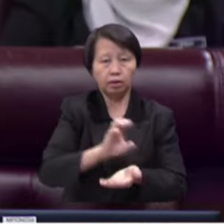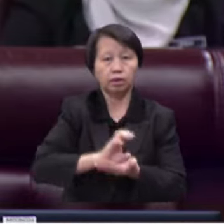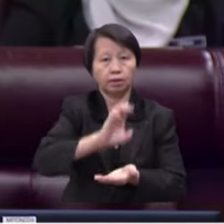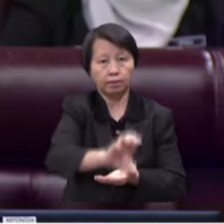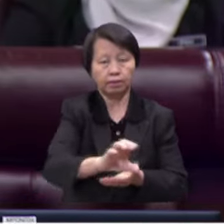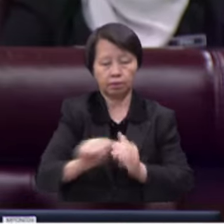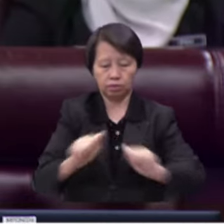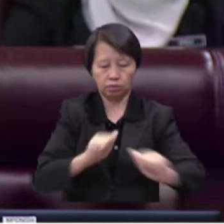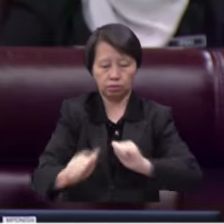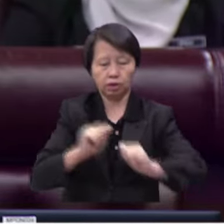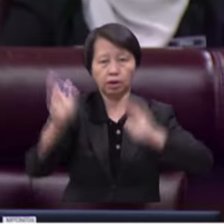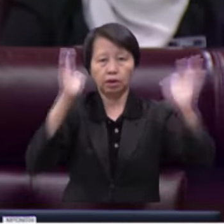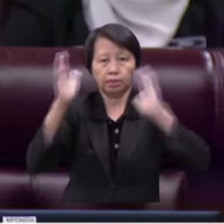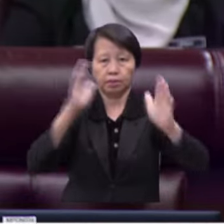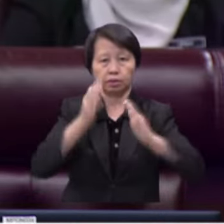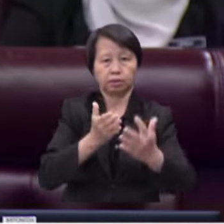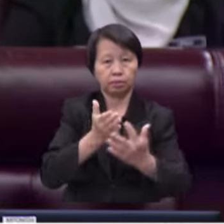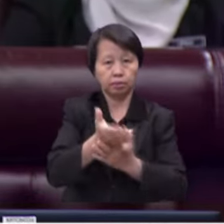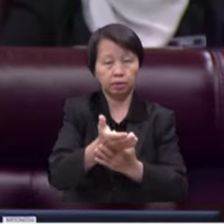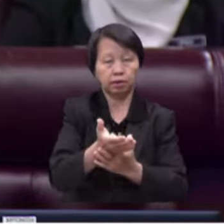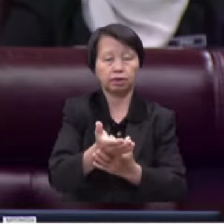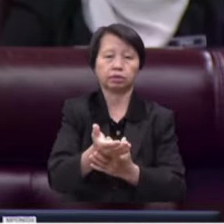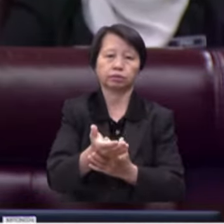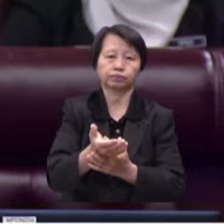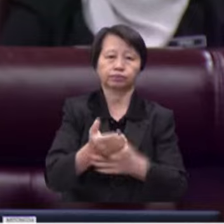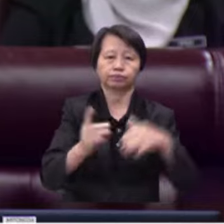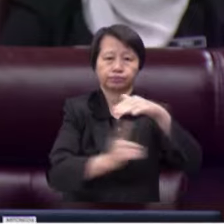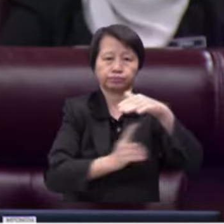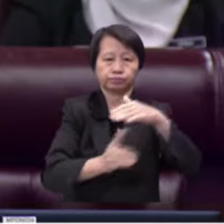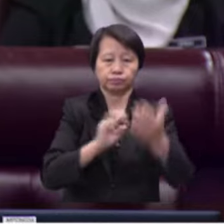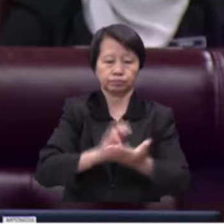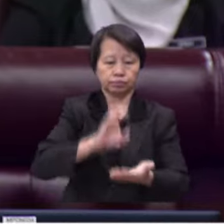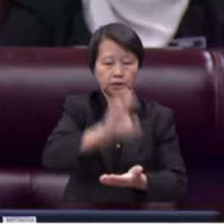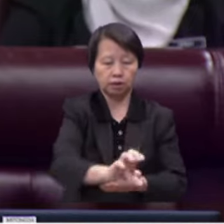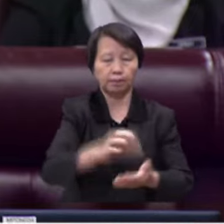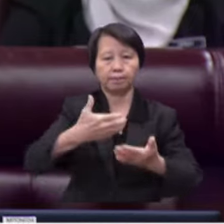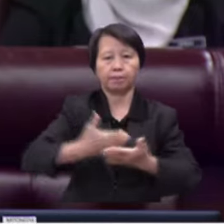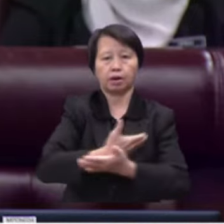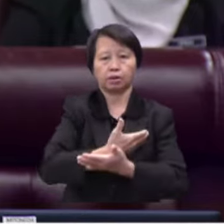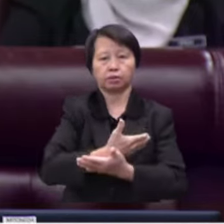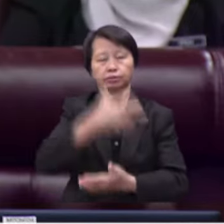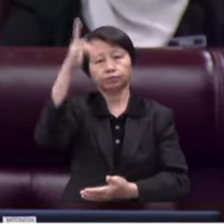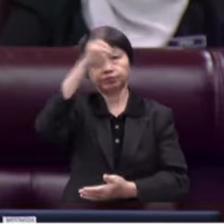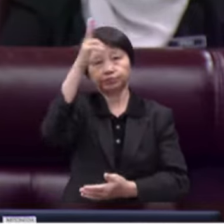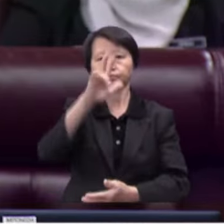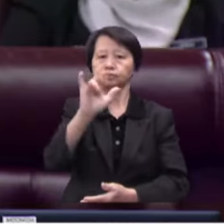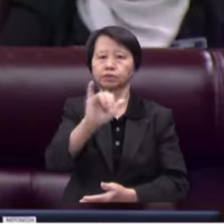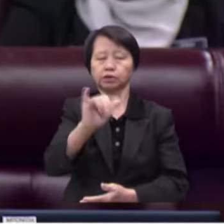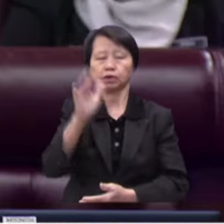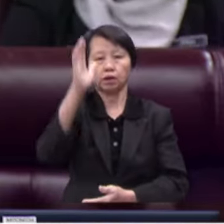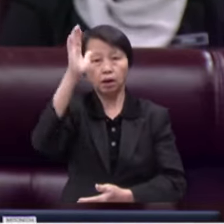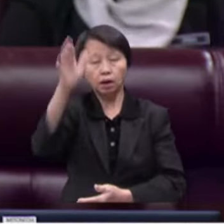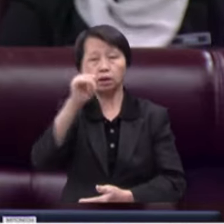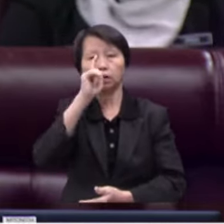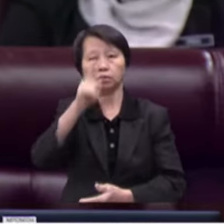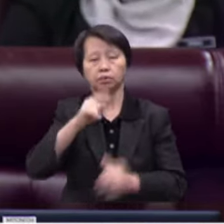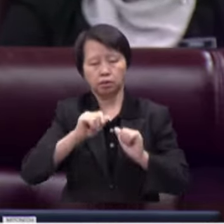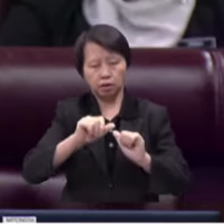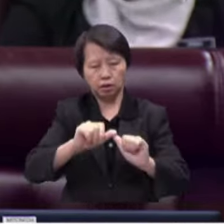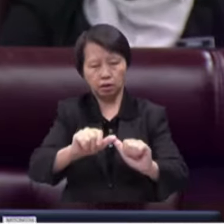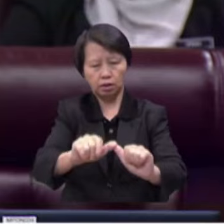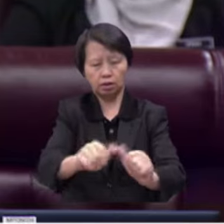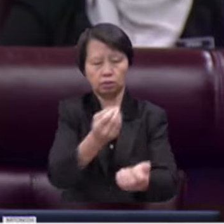produktif pelaksanaan dasar pelaburan baru kerajaan juga akan memastikan kemampuan